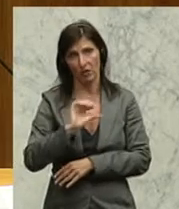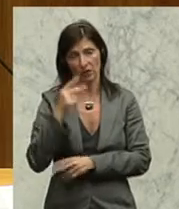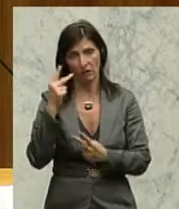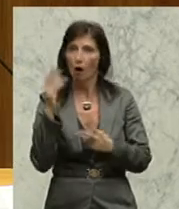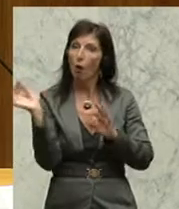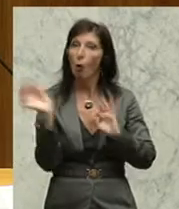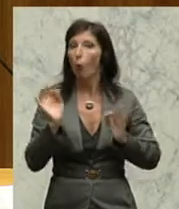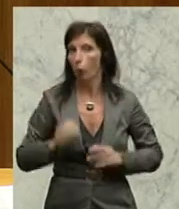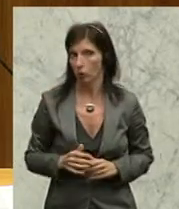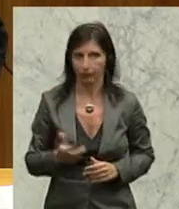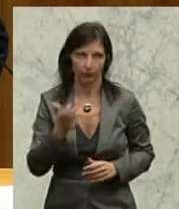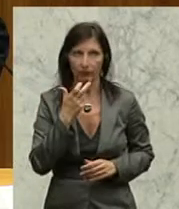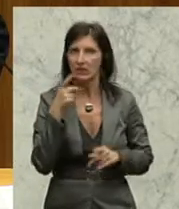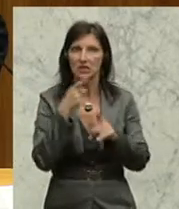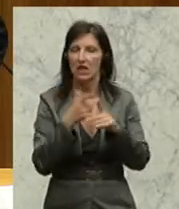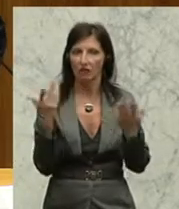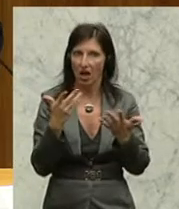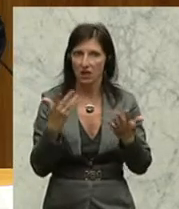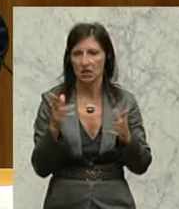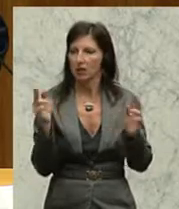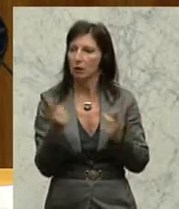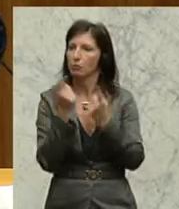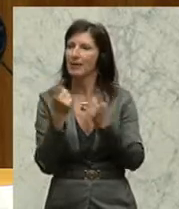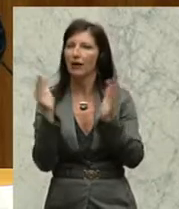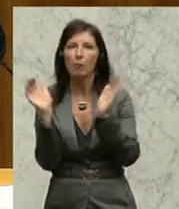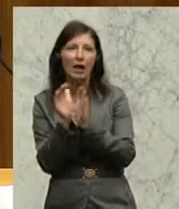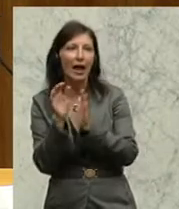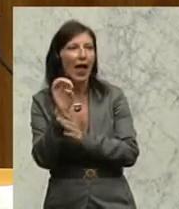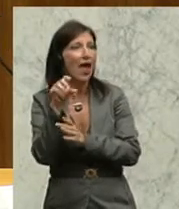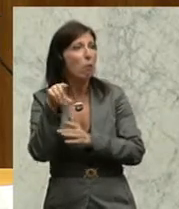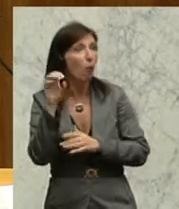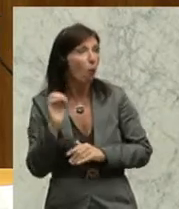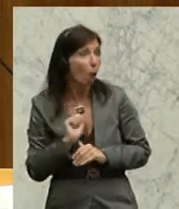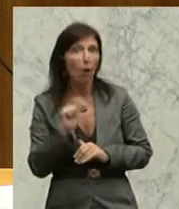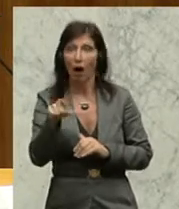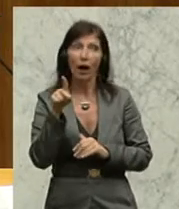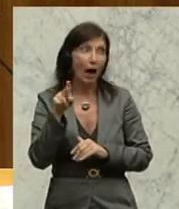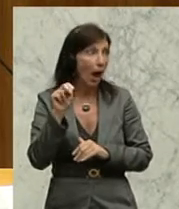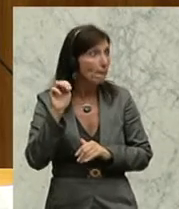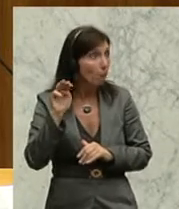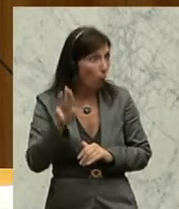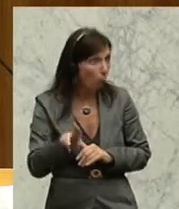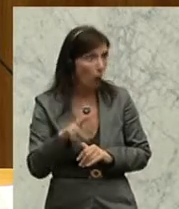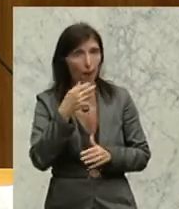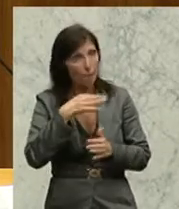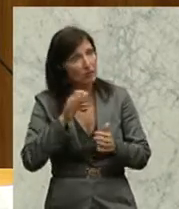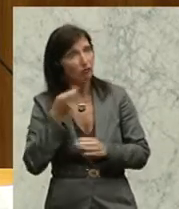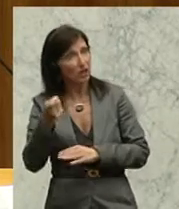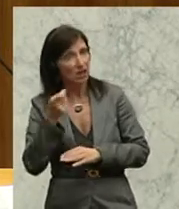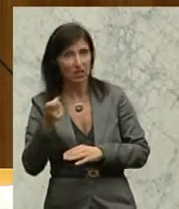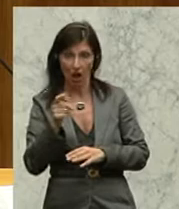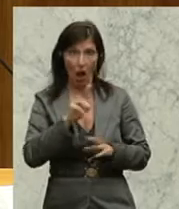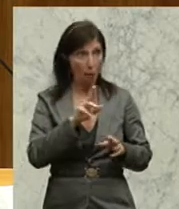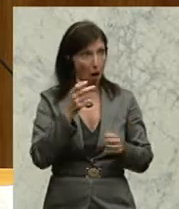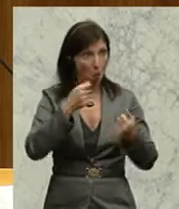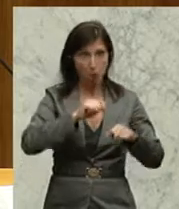etwa haben dass man die kleinen betriebe die eps die k s besser finanziert die von den banken keine kredite mehr bekommen wie in basel 3